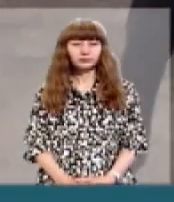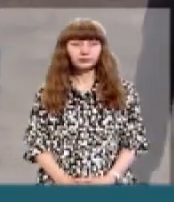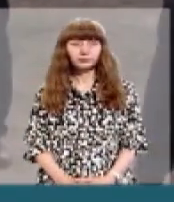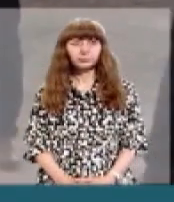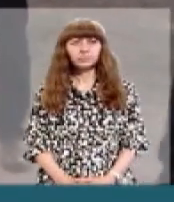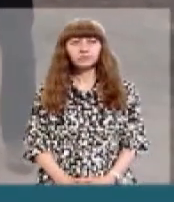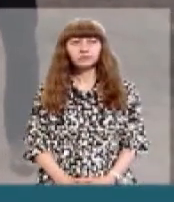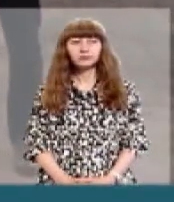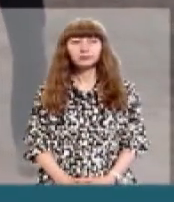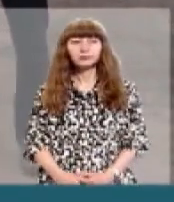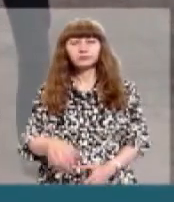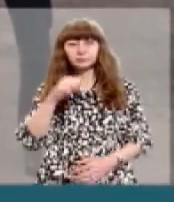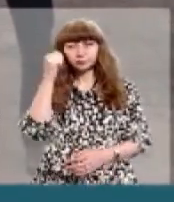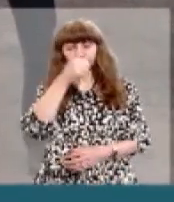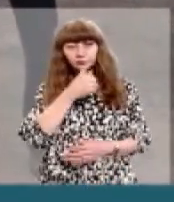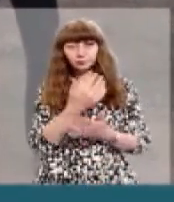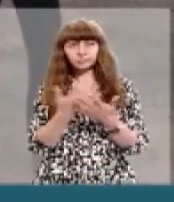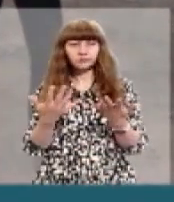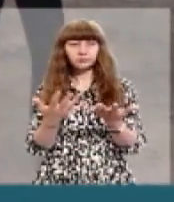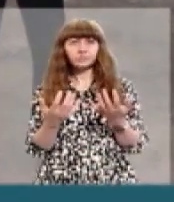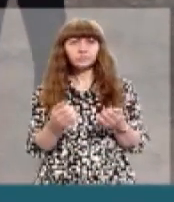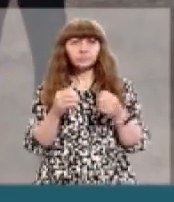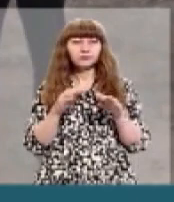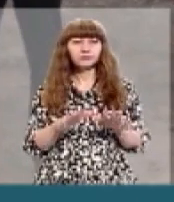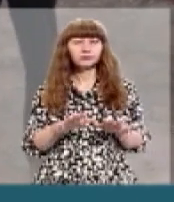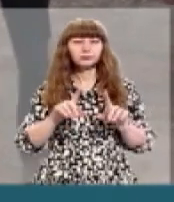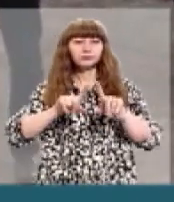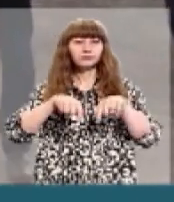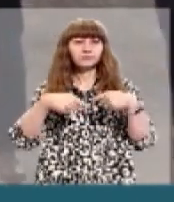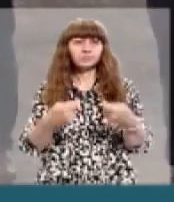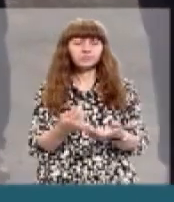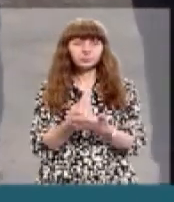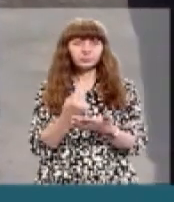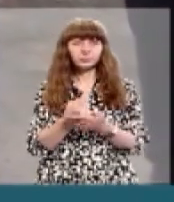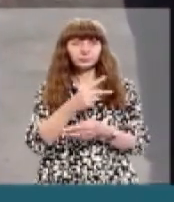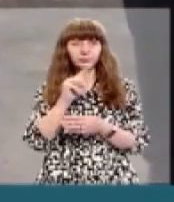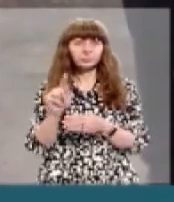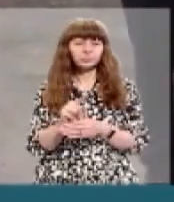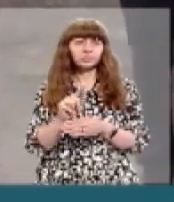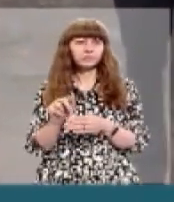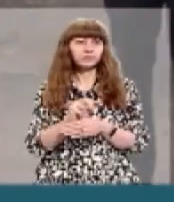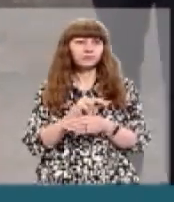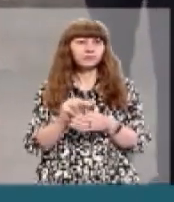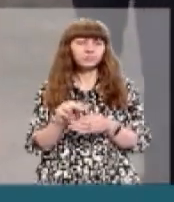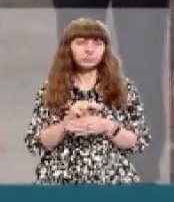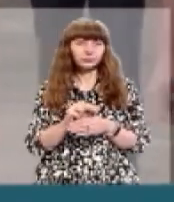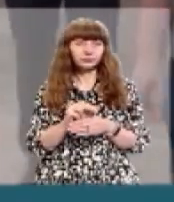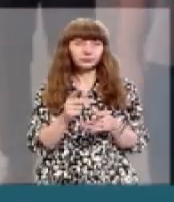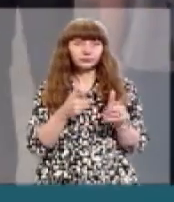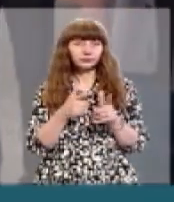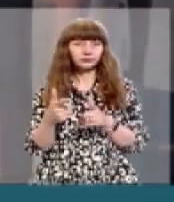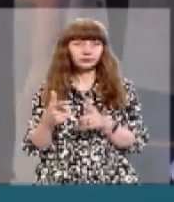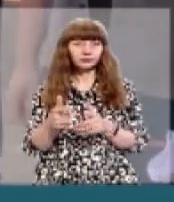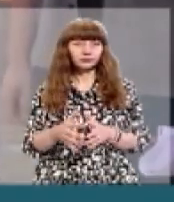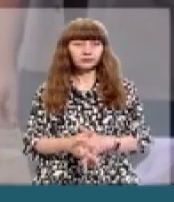наиболее высокая. В прошлом году мы приняли решение, специально выделили деньги на то, чтобы подготовку, химподготовку